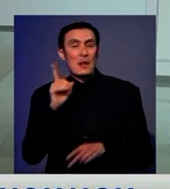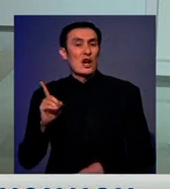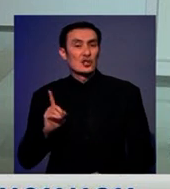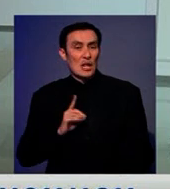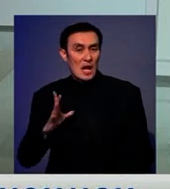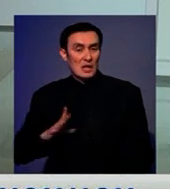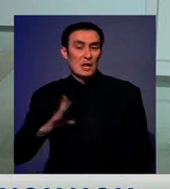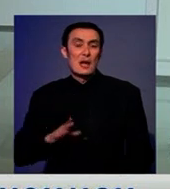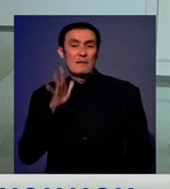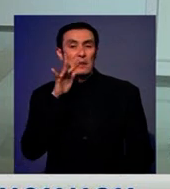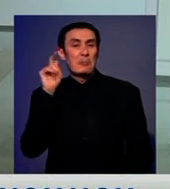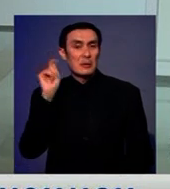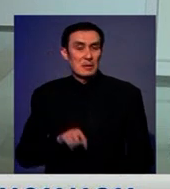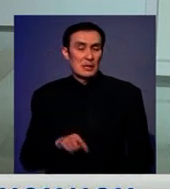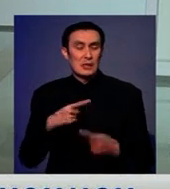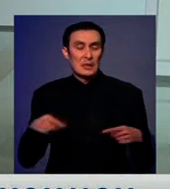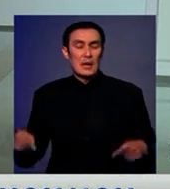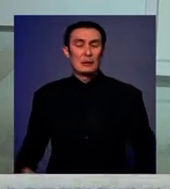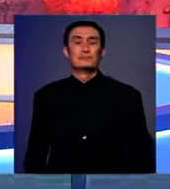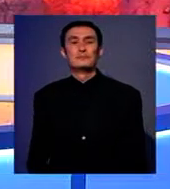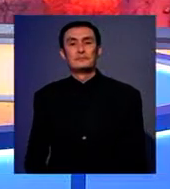время прибытия.